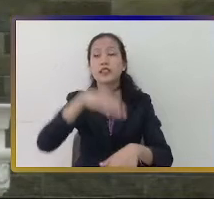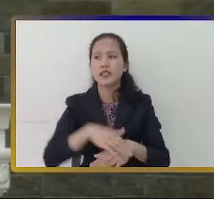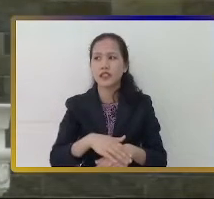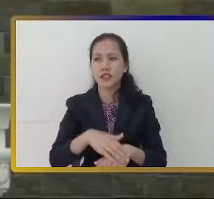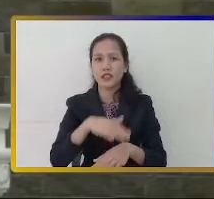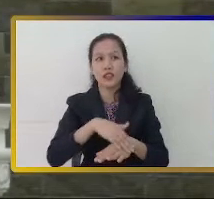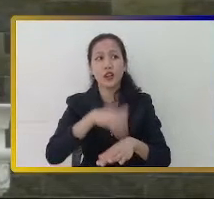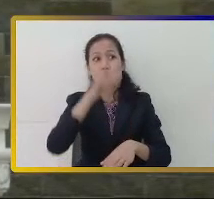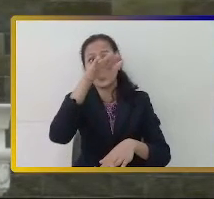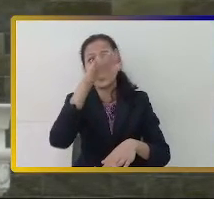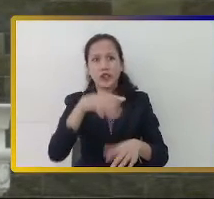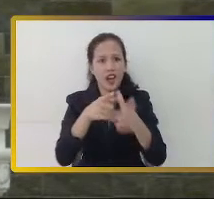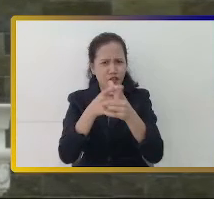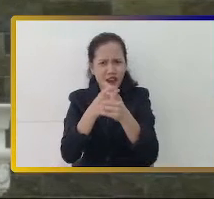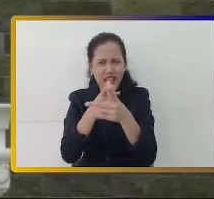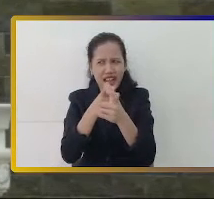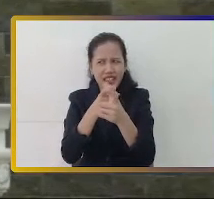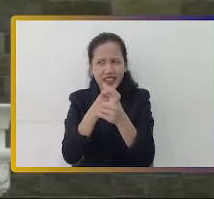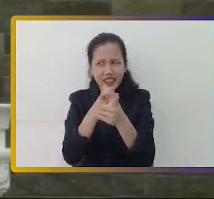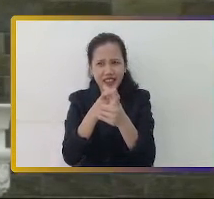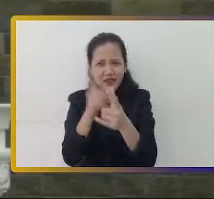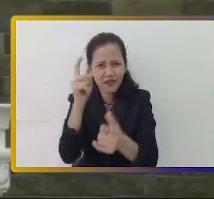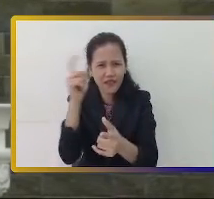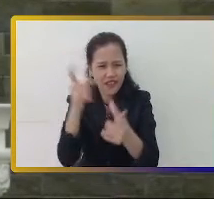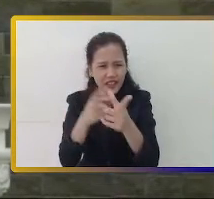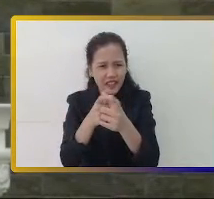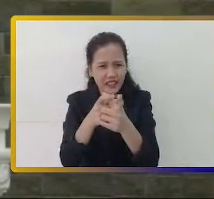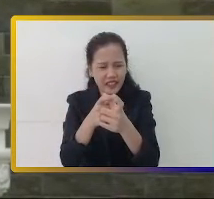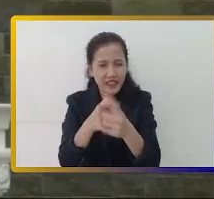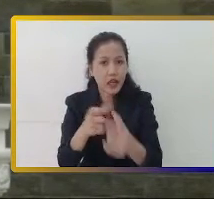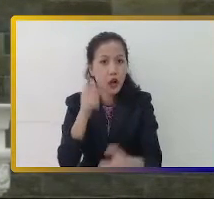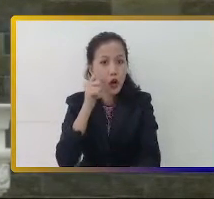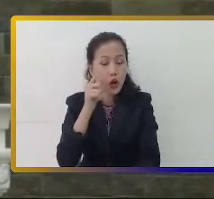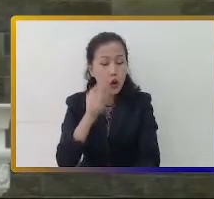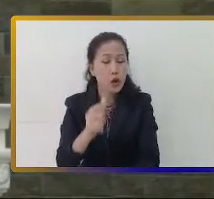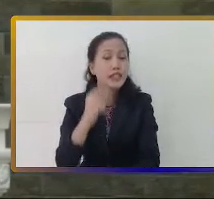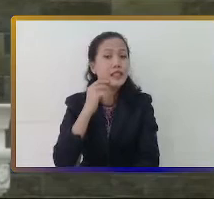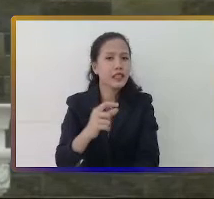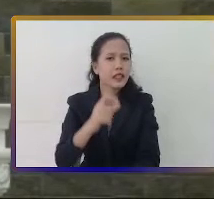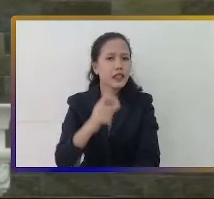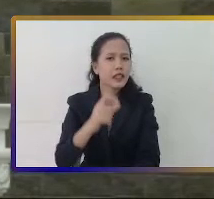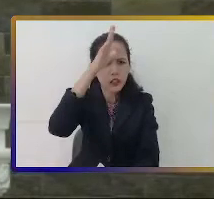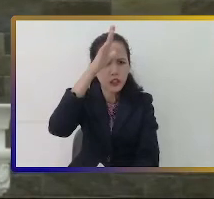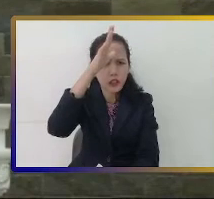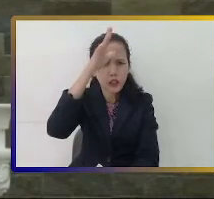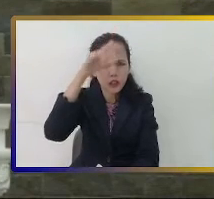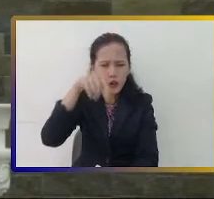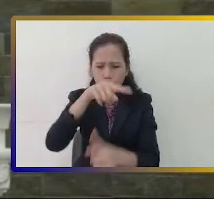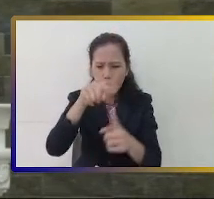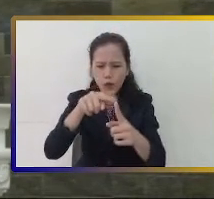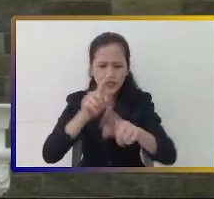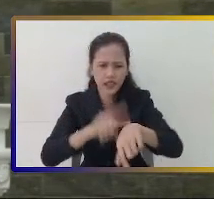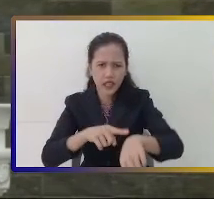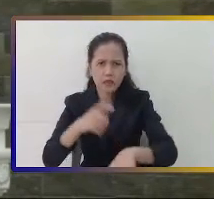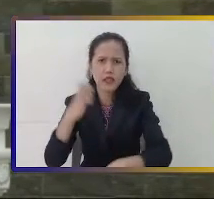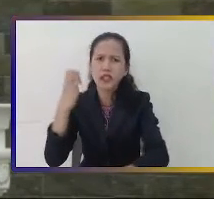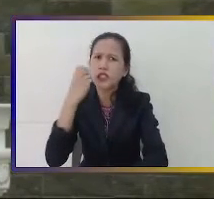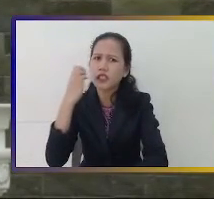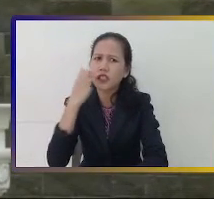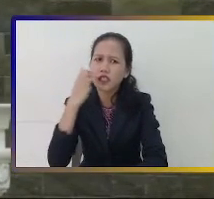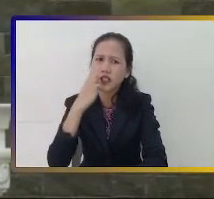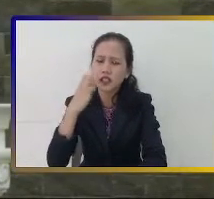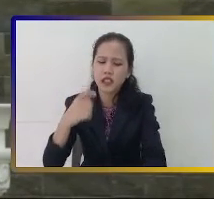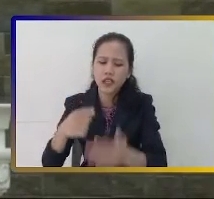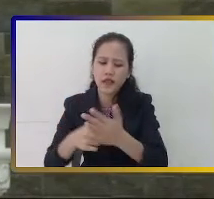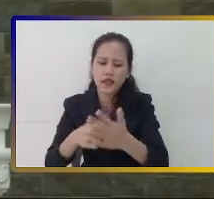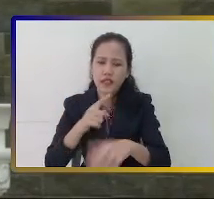unang sit-sit, takbo na po kami. At laging sinasabi ng tatay ko, pag oras ng kainan, ito yung time natin para